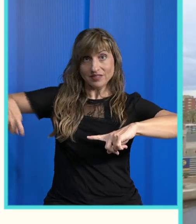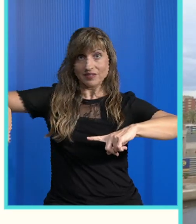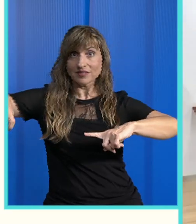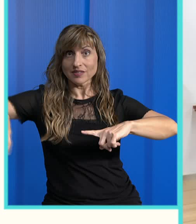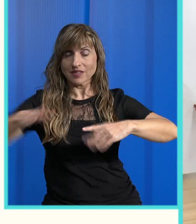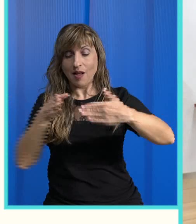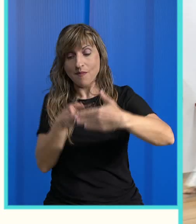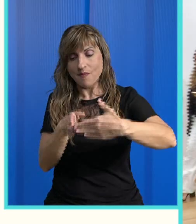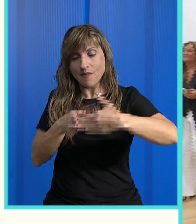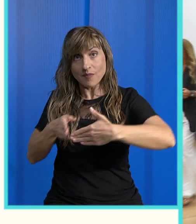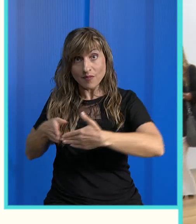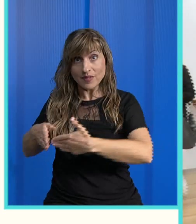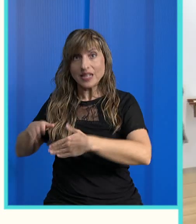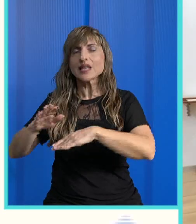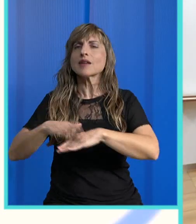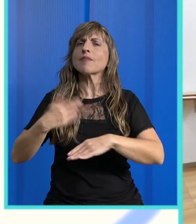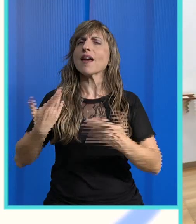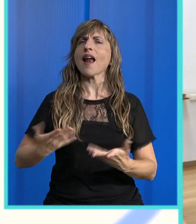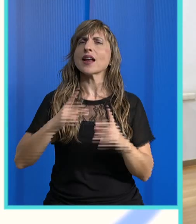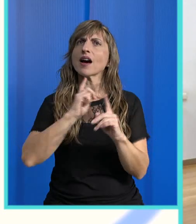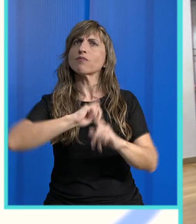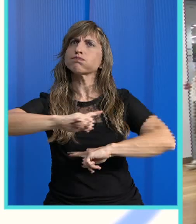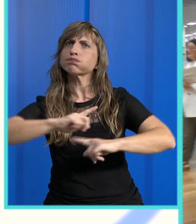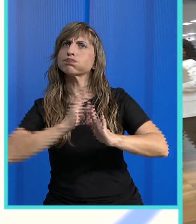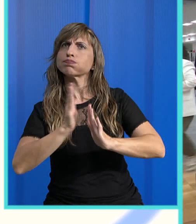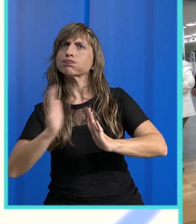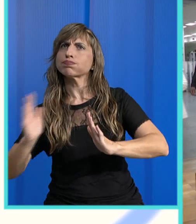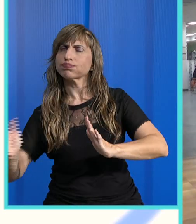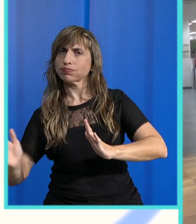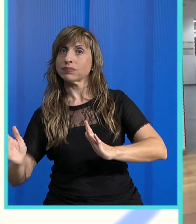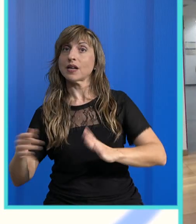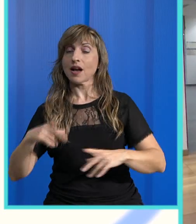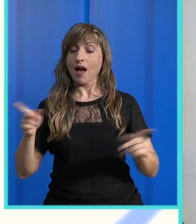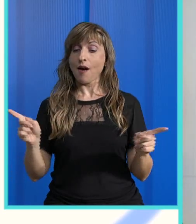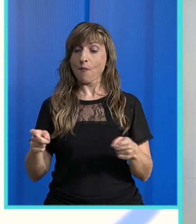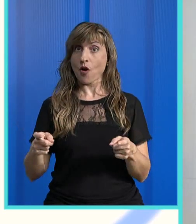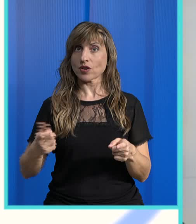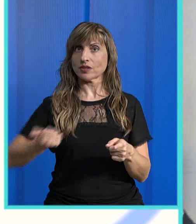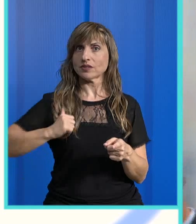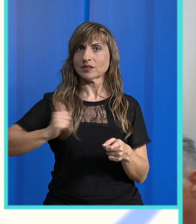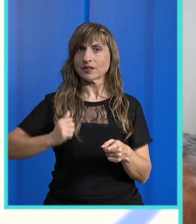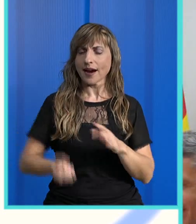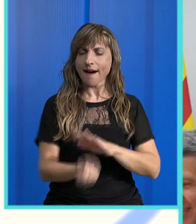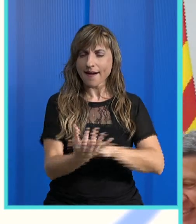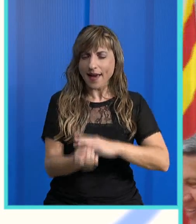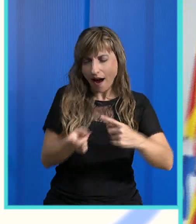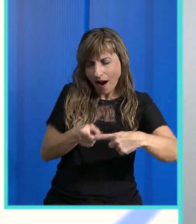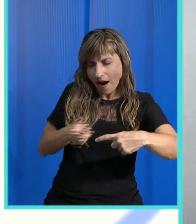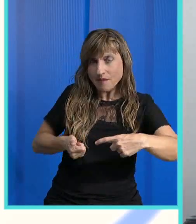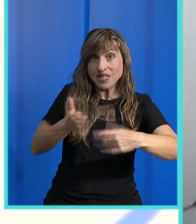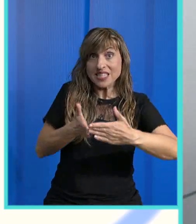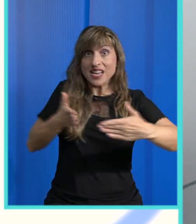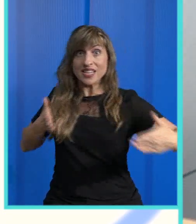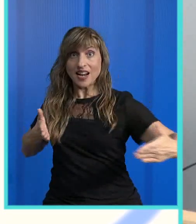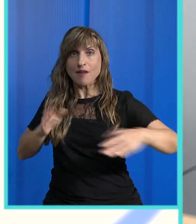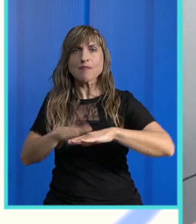i poder reordenar l'espai d'amarratge actual. Dins d'aquesta modificació el port aprofitarà per crear amarradors més amplis que permetin l'arribada